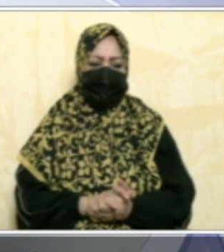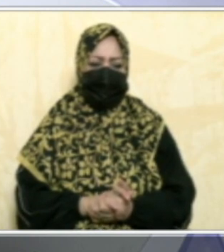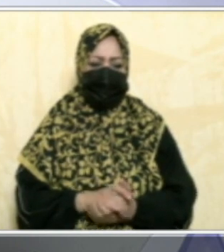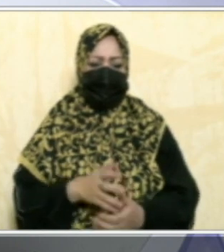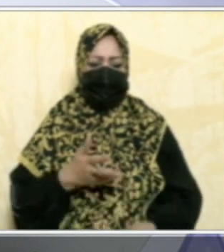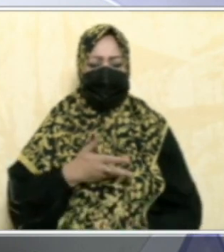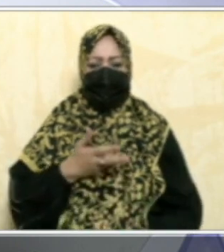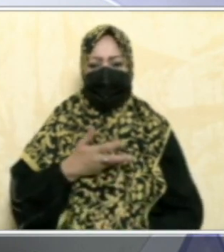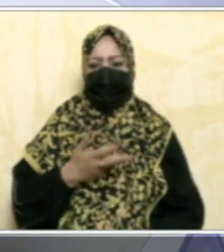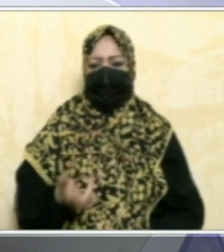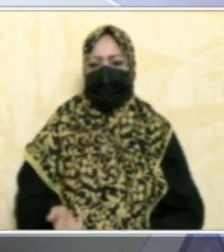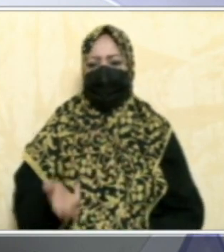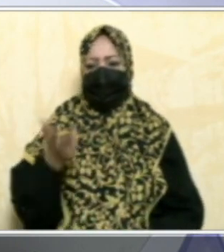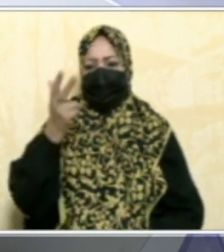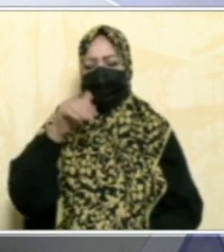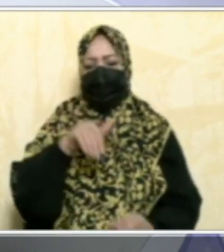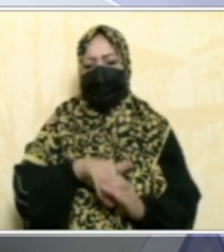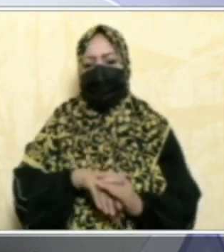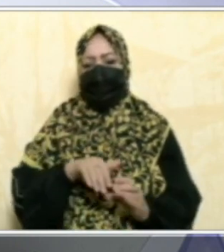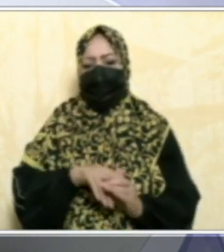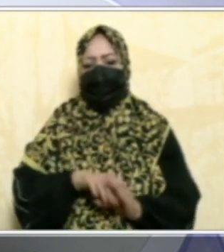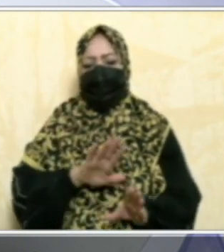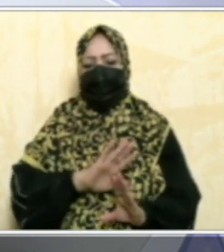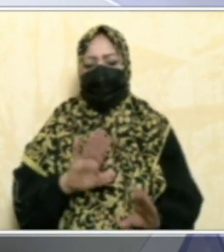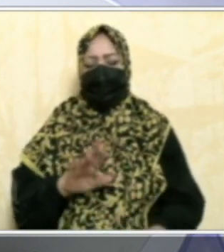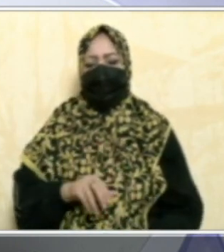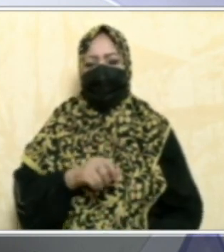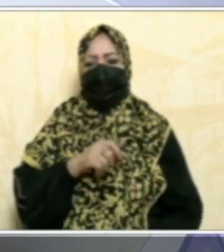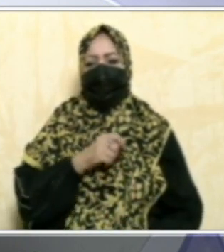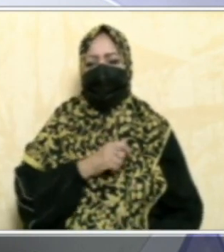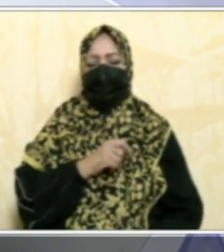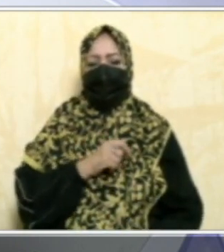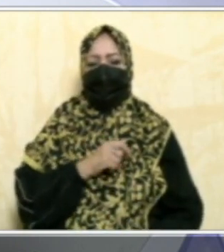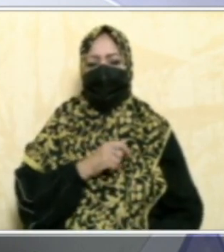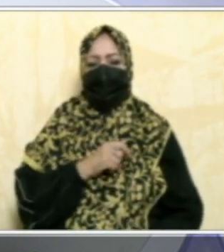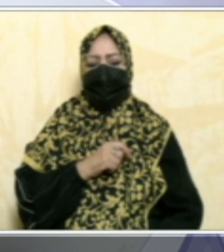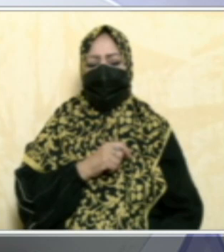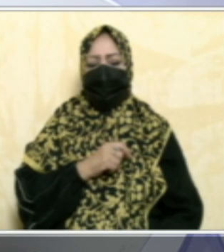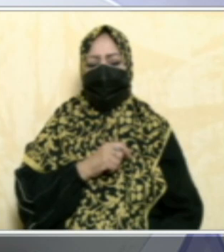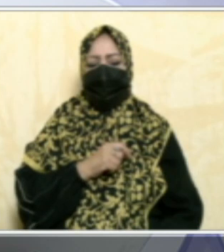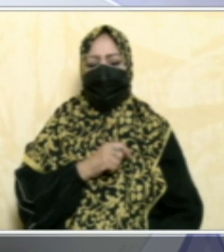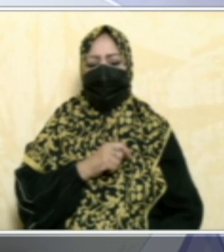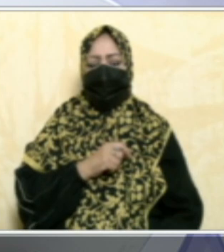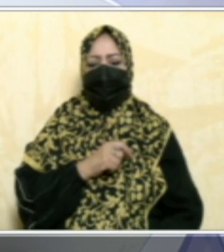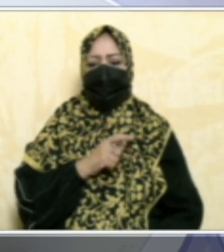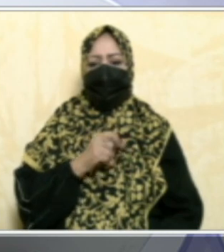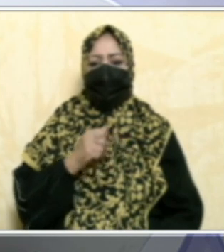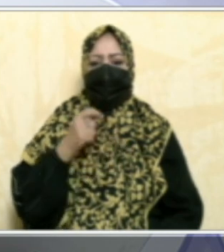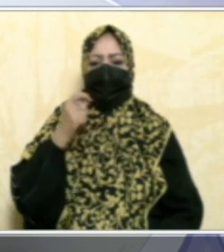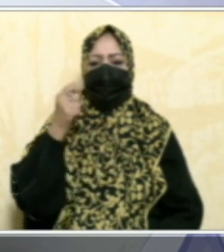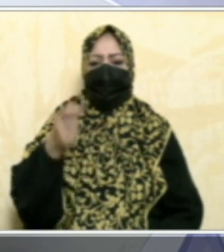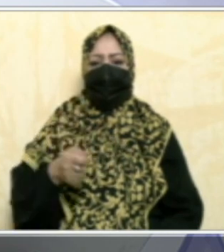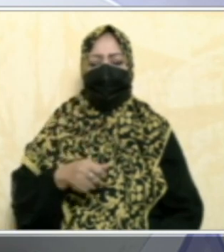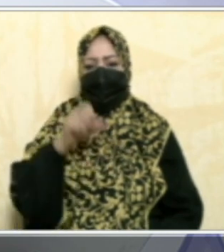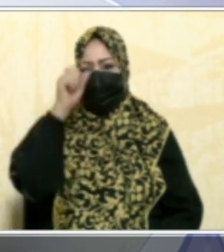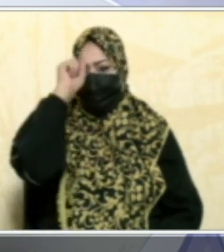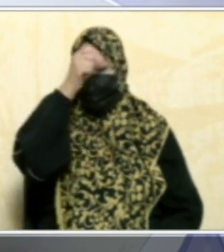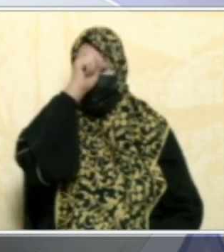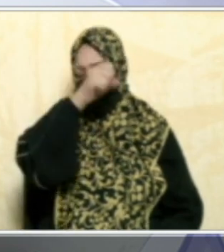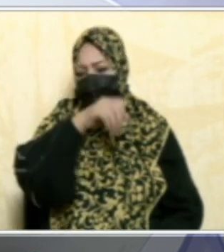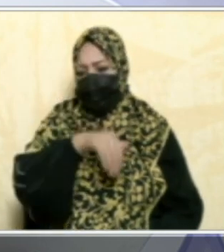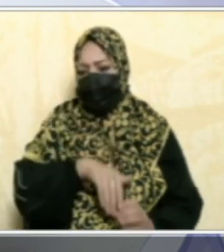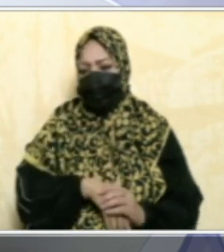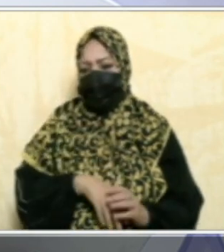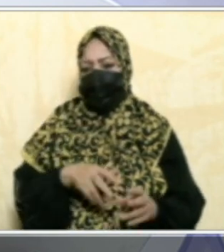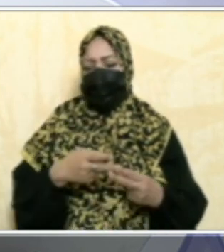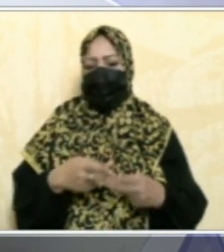سن التقاعد. مرتب هذا قد حليل يعني نمشي بالعمره نمشي بالحج نمشي به. علشان قبل ما نمشيش للعمل قال لي امتى ما